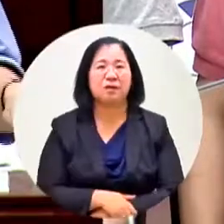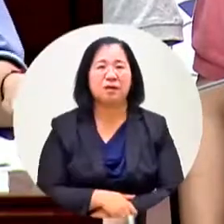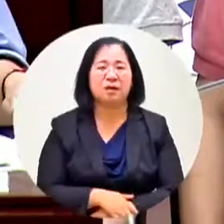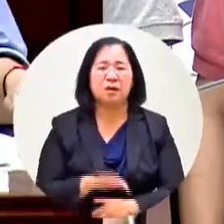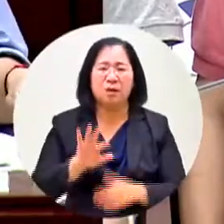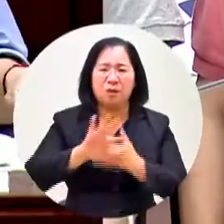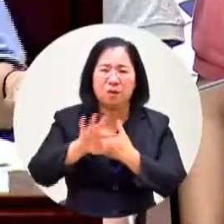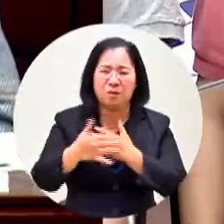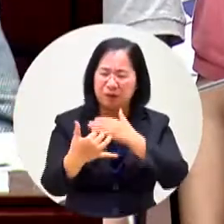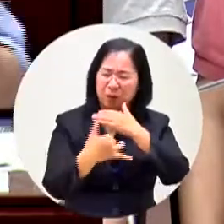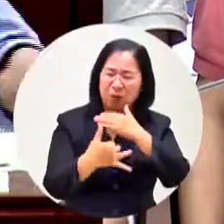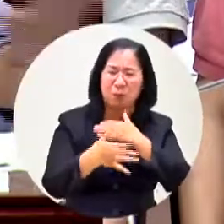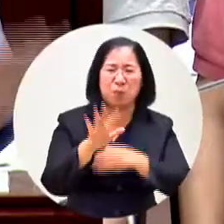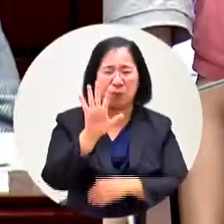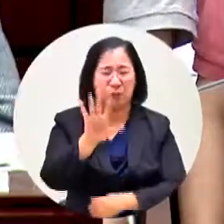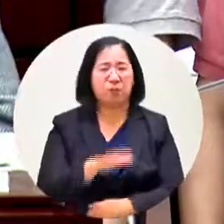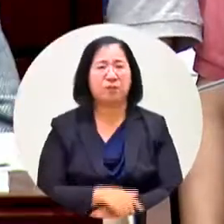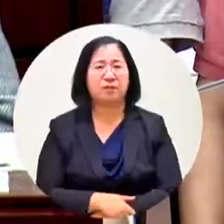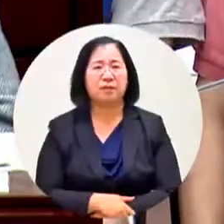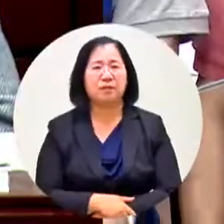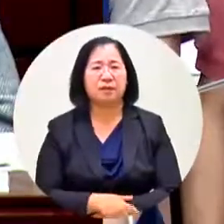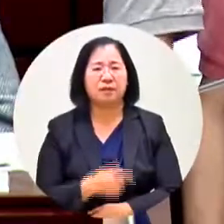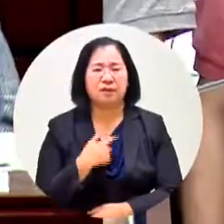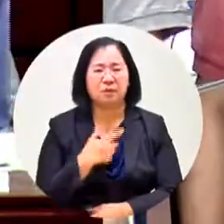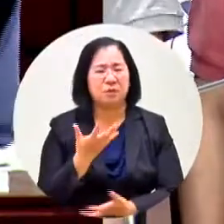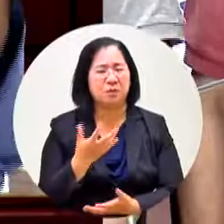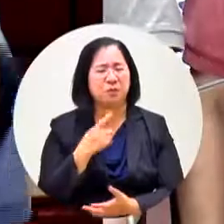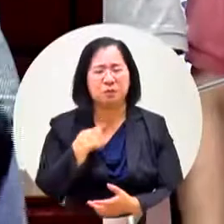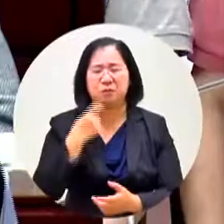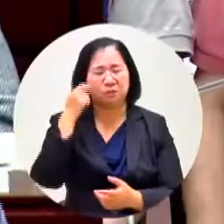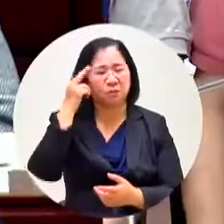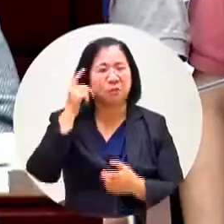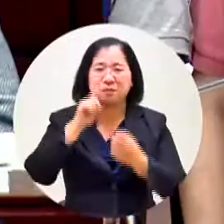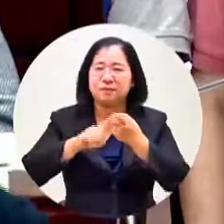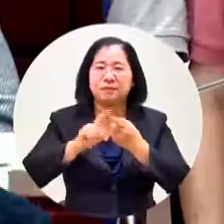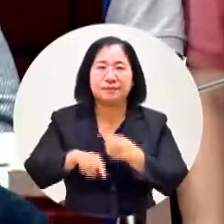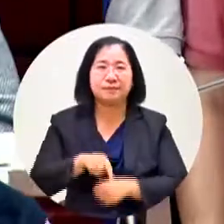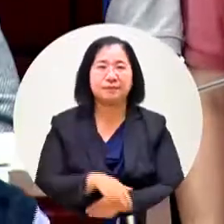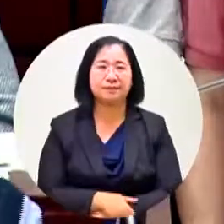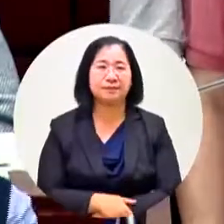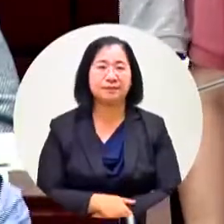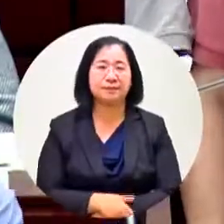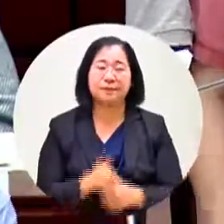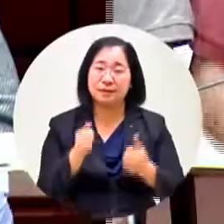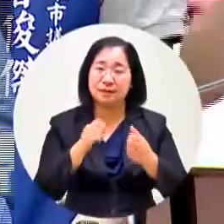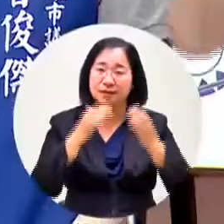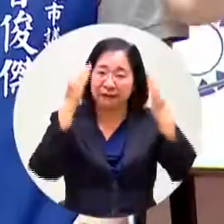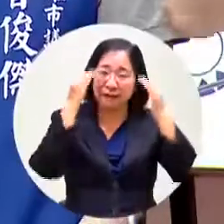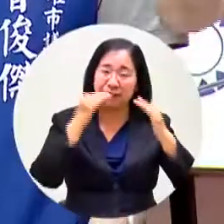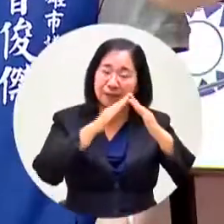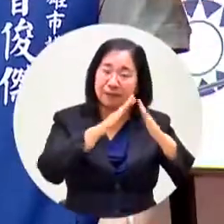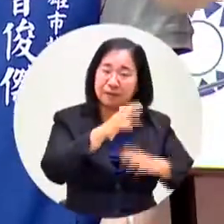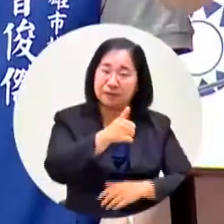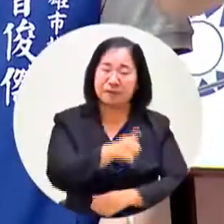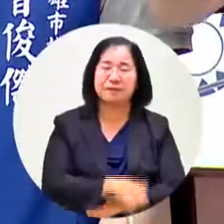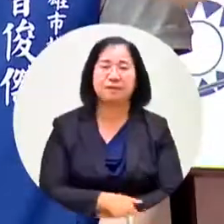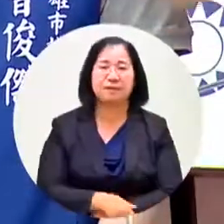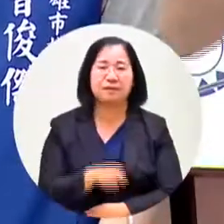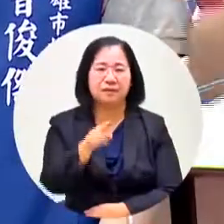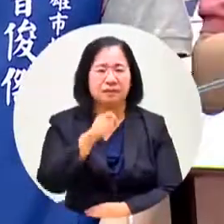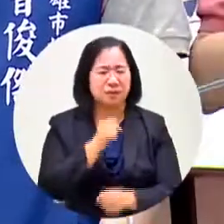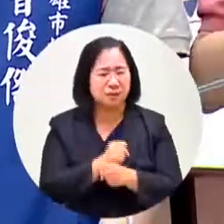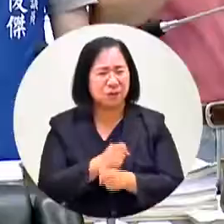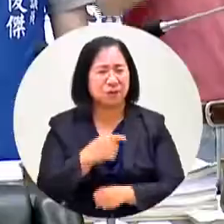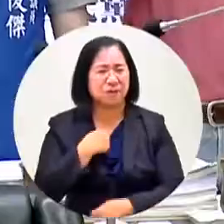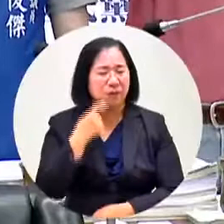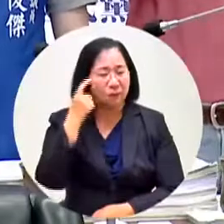在做的工作从来没有停过，外面那些抹黑扭曲故意重伤，我们是觉得非